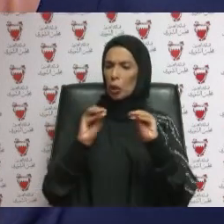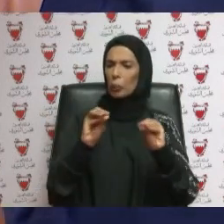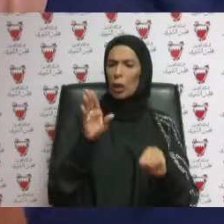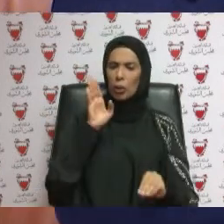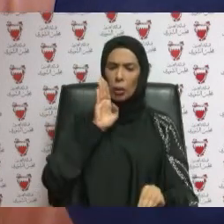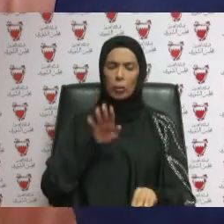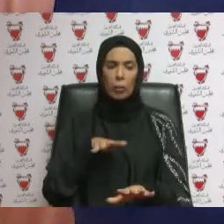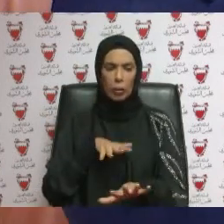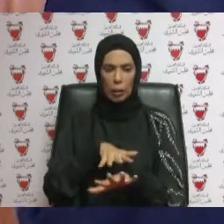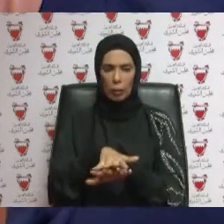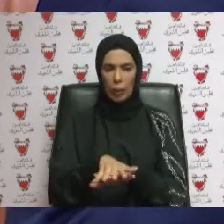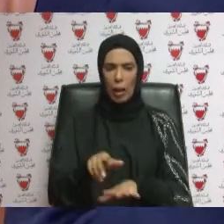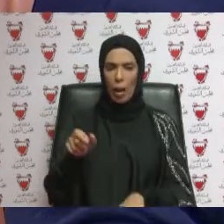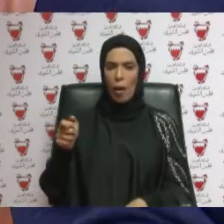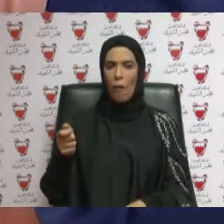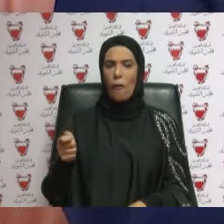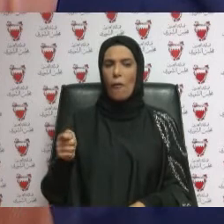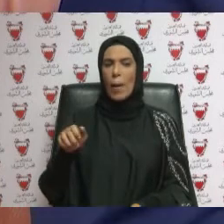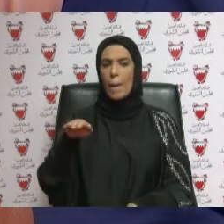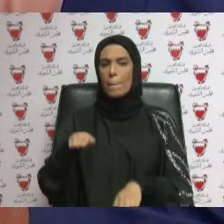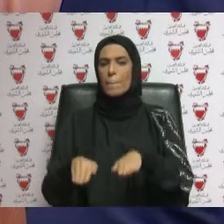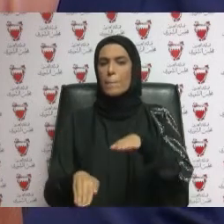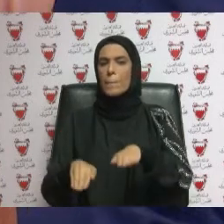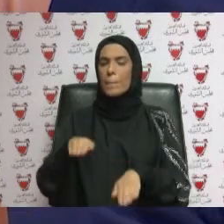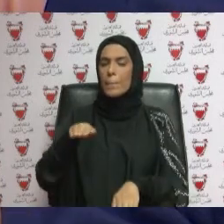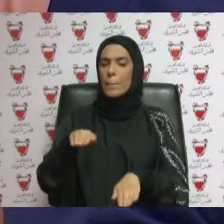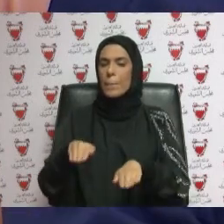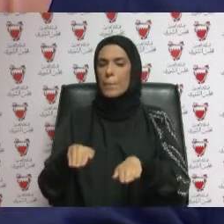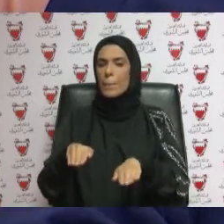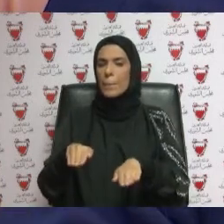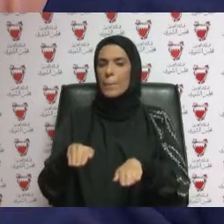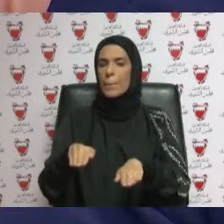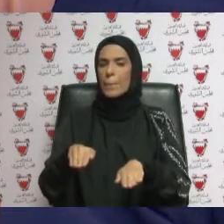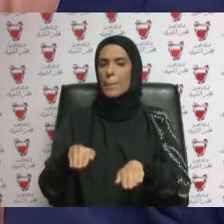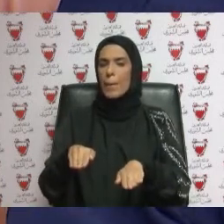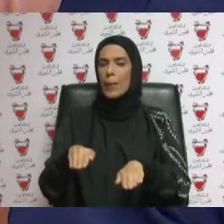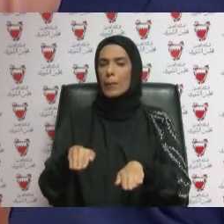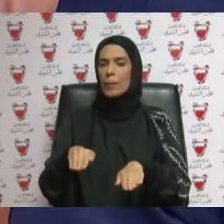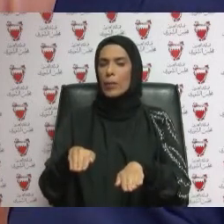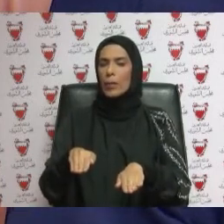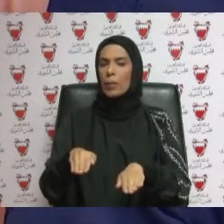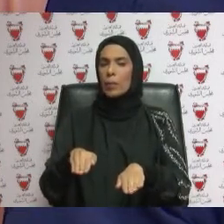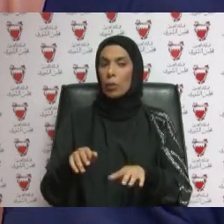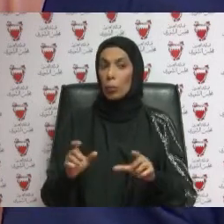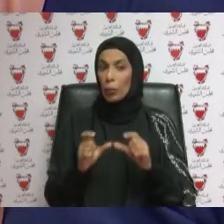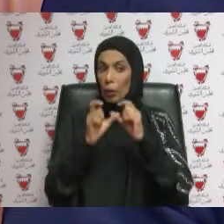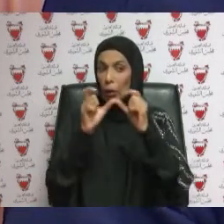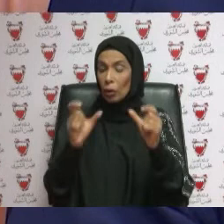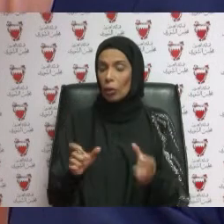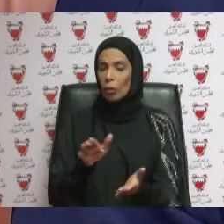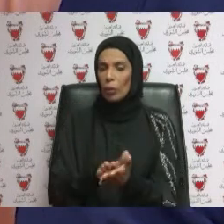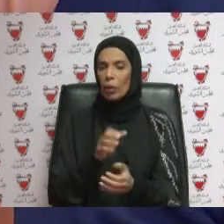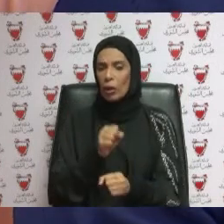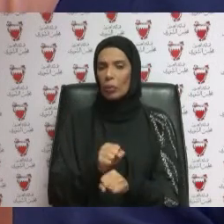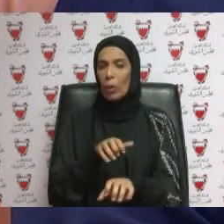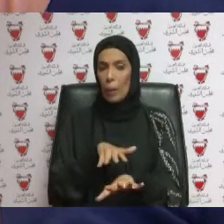هذه الاحتياجات في الميزانية العامة للدولة، وفي ذات الوقت كيفية بعد يتسنى لنا مراقبة تطبيق هذا